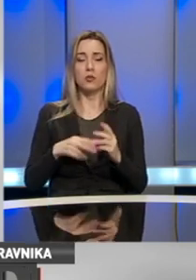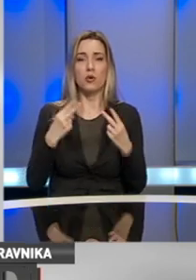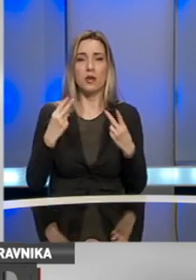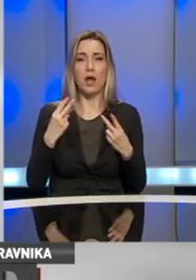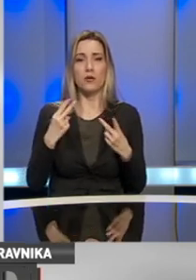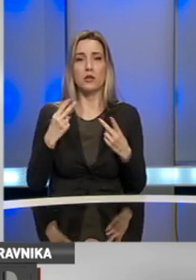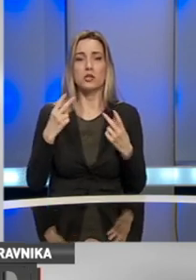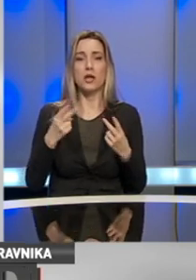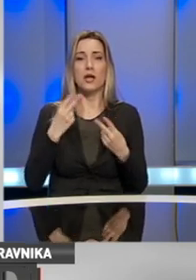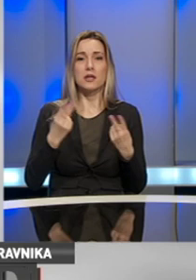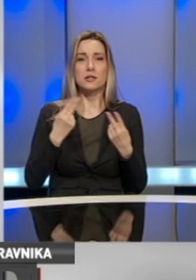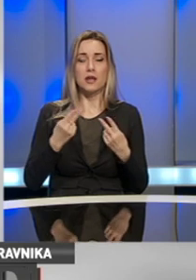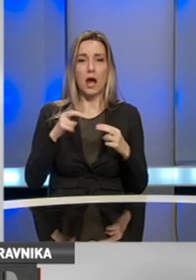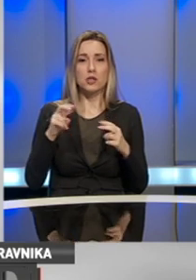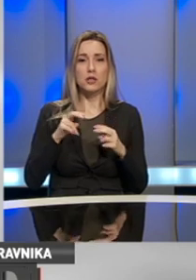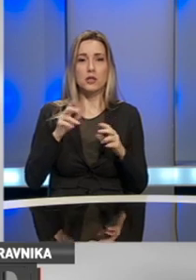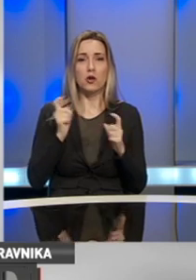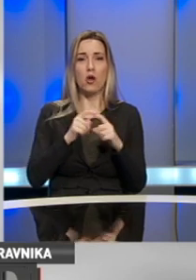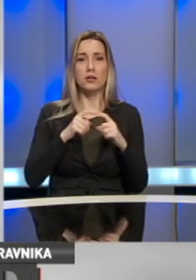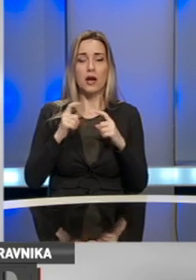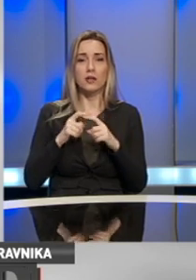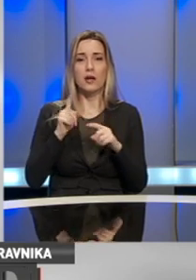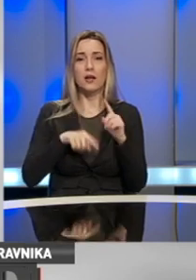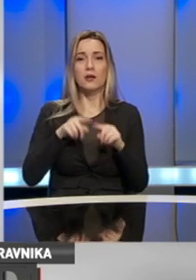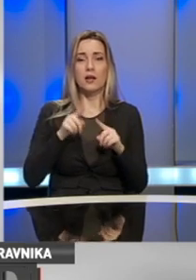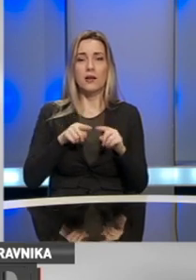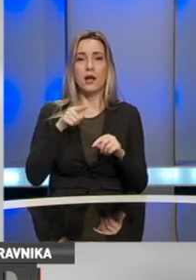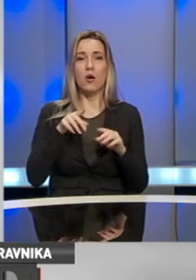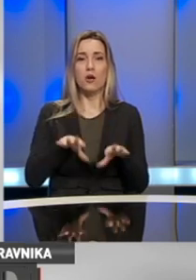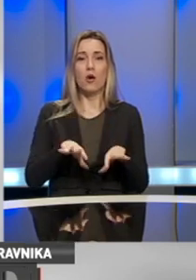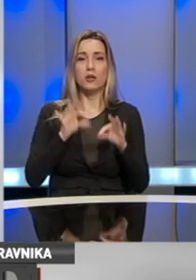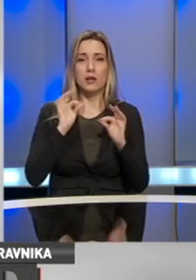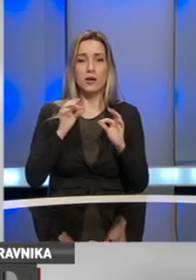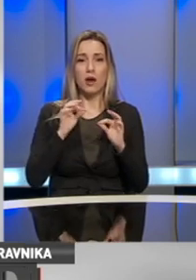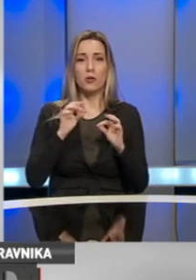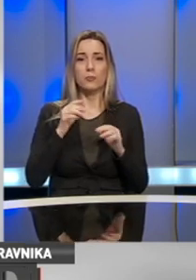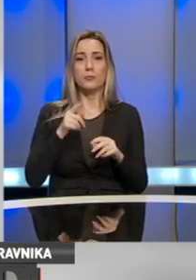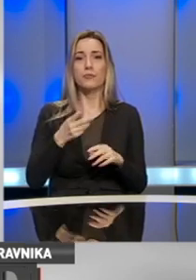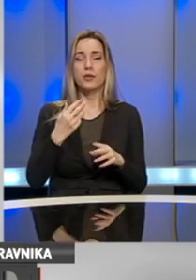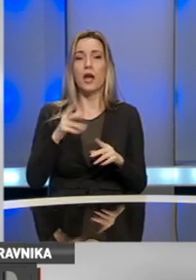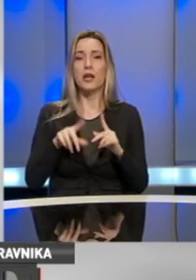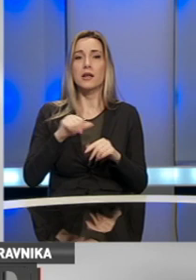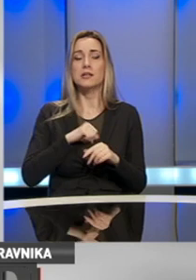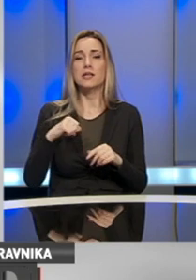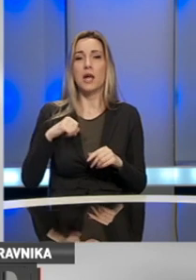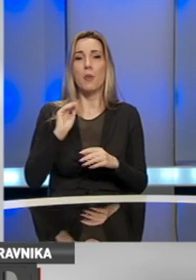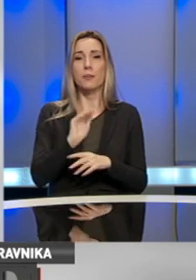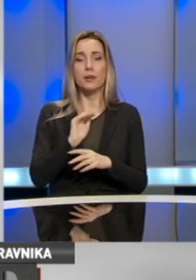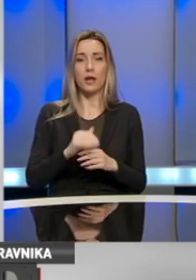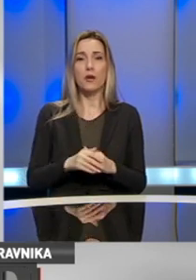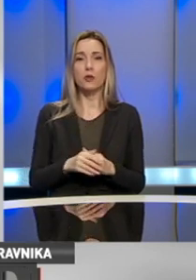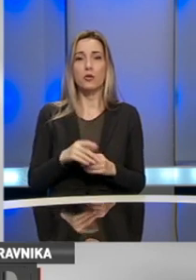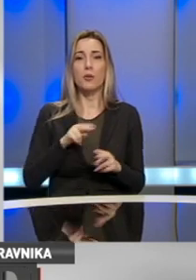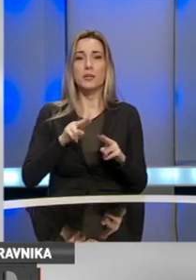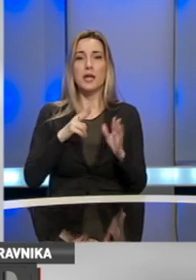najvažnije istražiti kontakte, te da zapravo neke oni otkrivaju, a pojedini se i sami prijavljuju. Također, ministar Matić